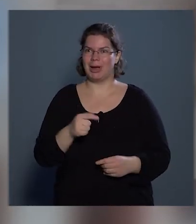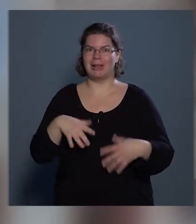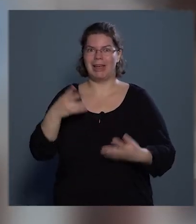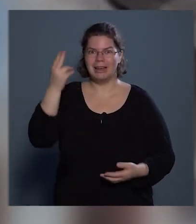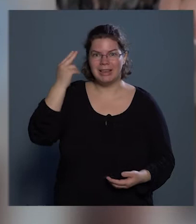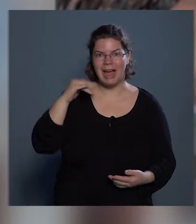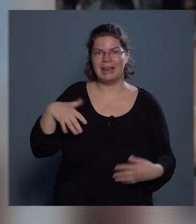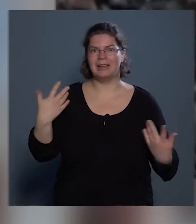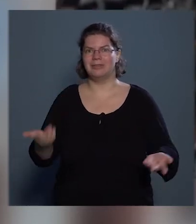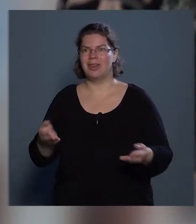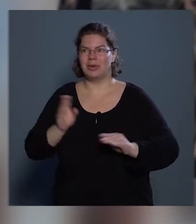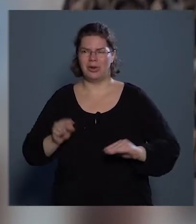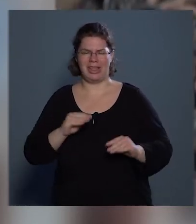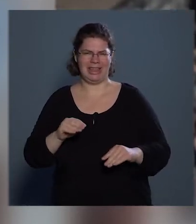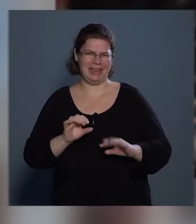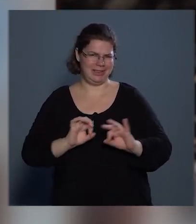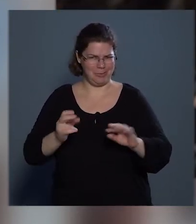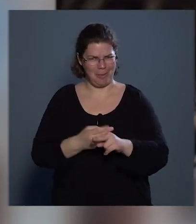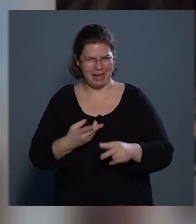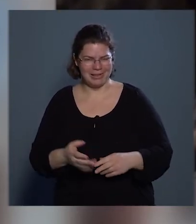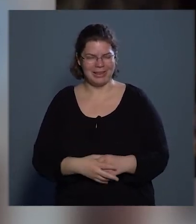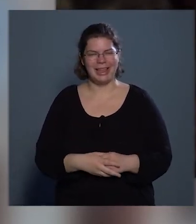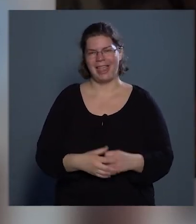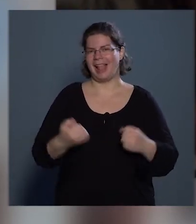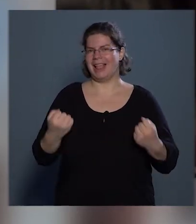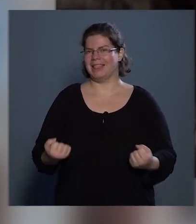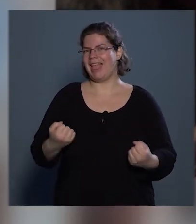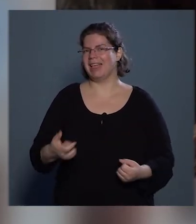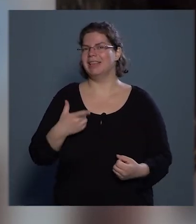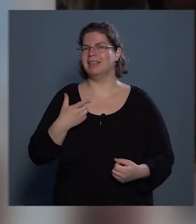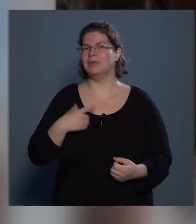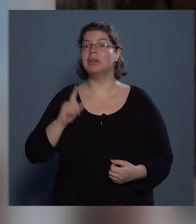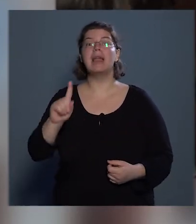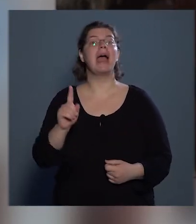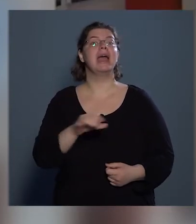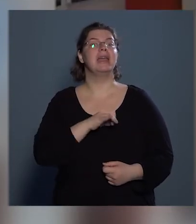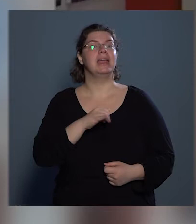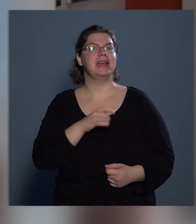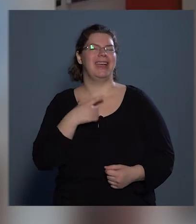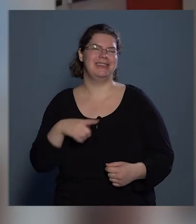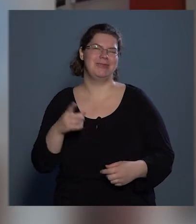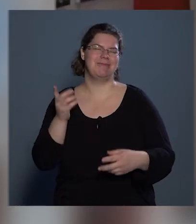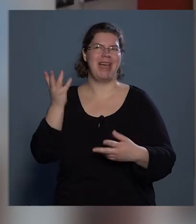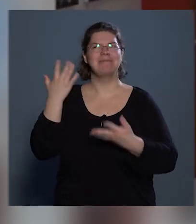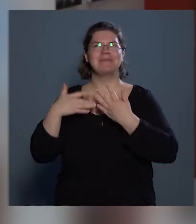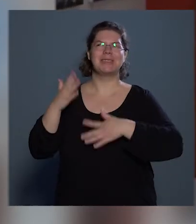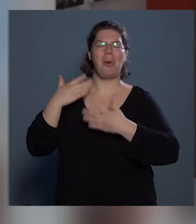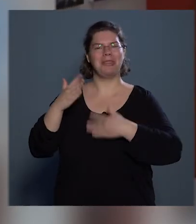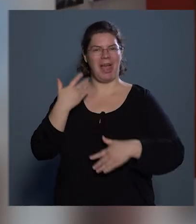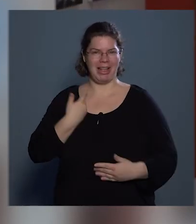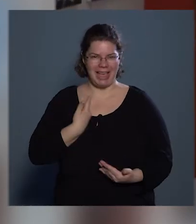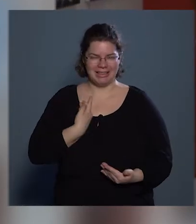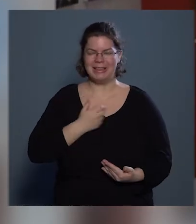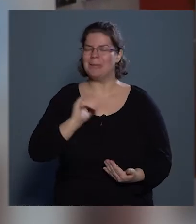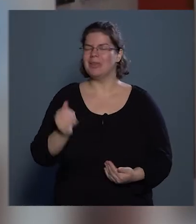mondjuk oktatóként talán jobban megszokta. Nehéz volt, de nagyon érdekes volt, mert nosztalgiáztam, és hát ugye a